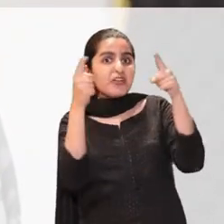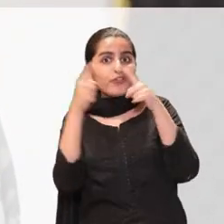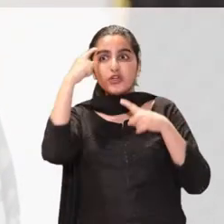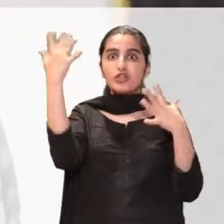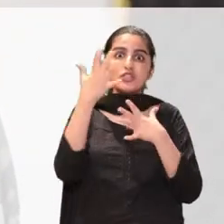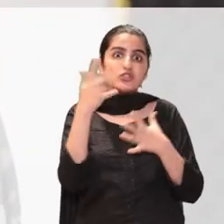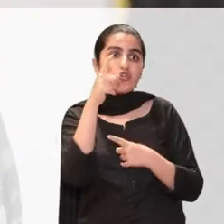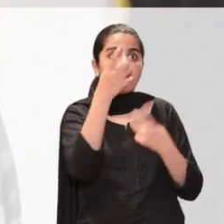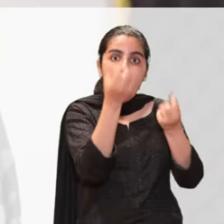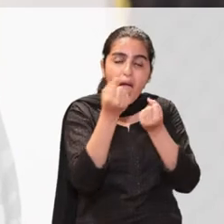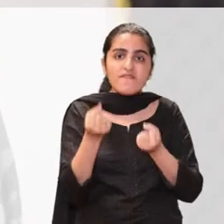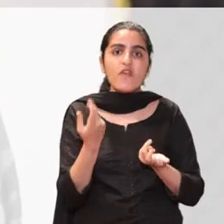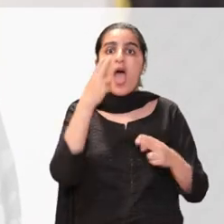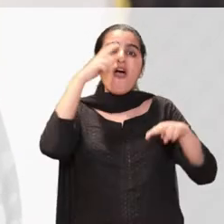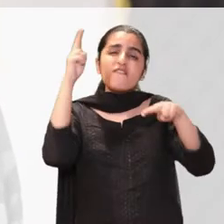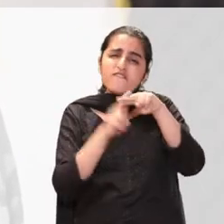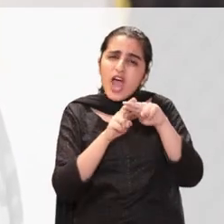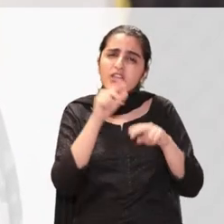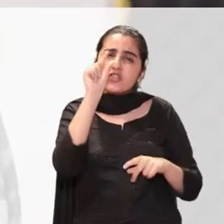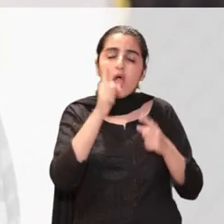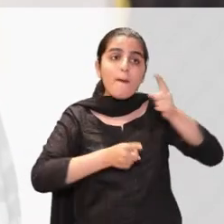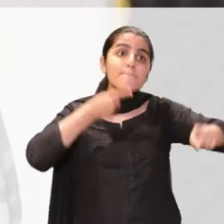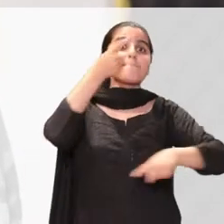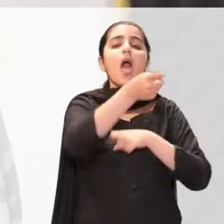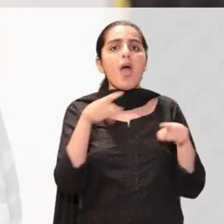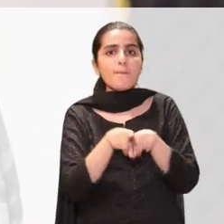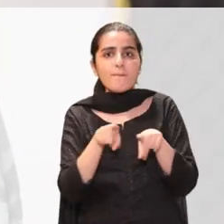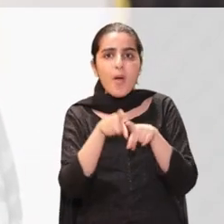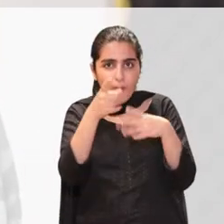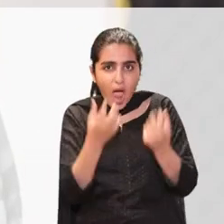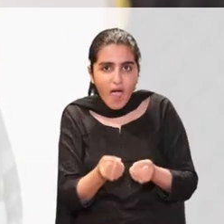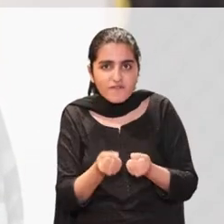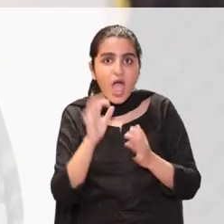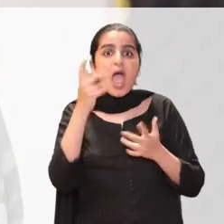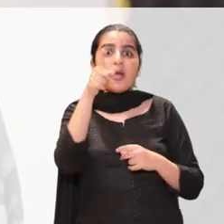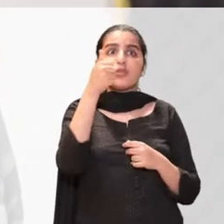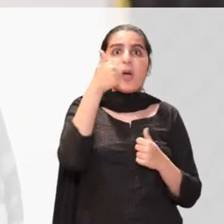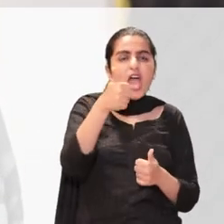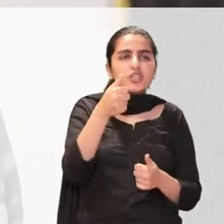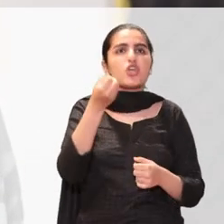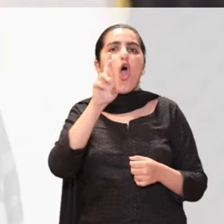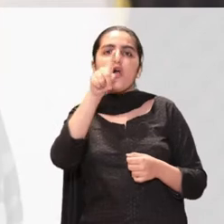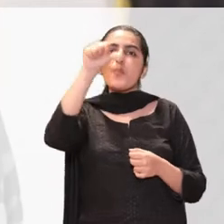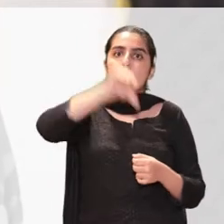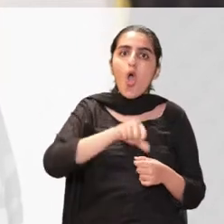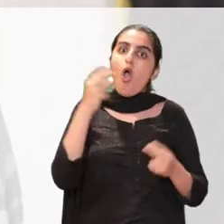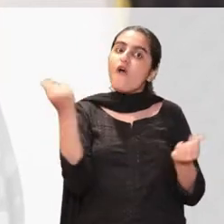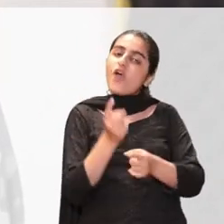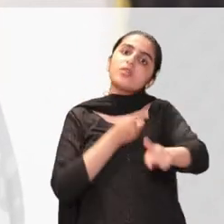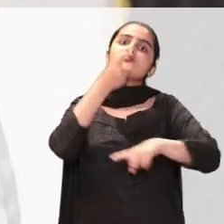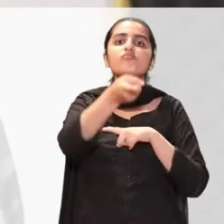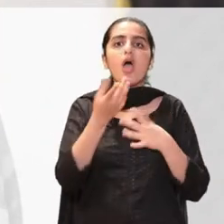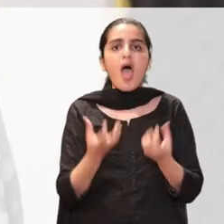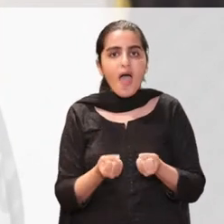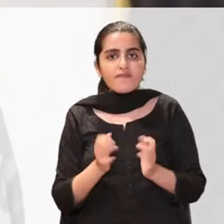स्टोरीज आफ है वन क्राइम शुक्रवार करते हुए शहीद वहीं आपको चिंता भी रखती हैं आधी मेंबर मैं एक मजूरी करके वापस आ रही थी एडवर्स